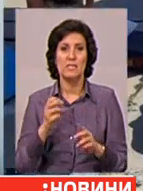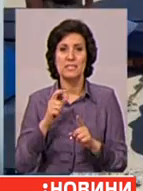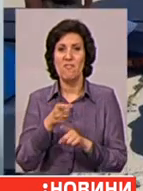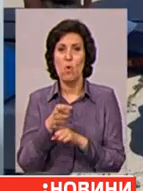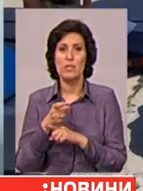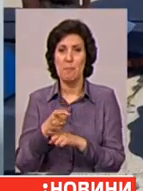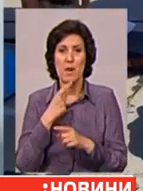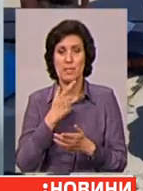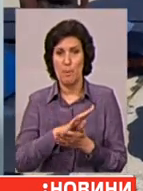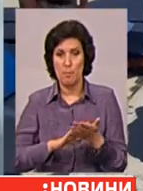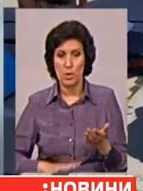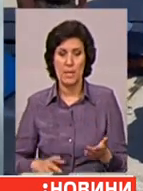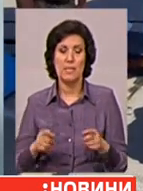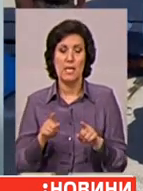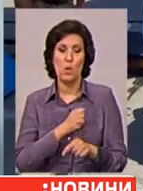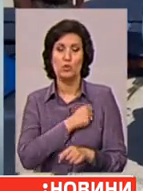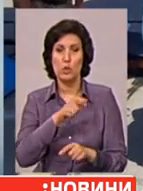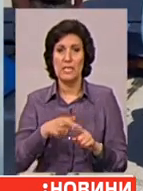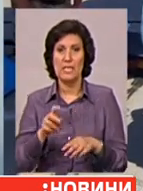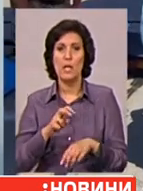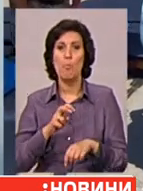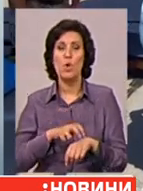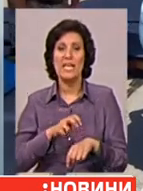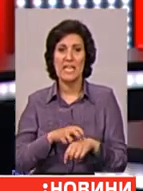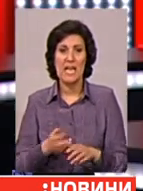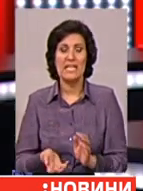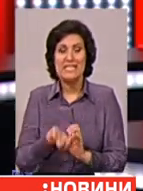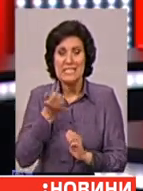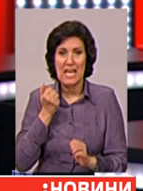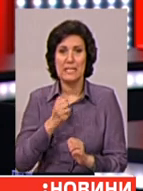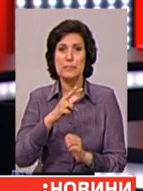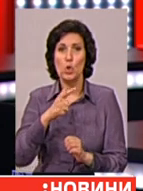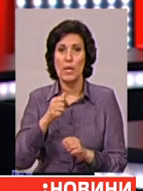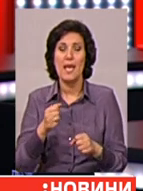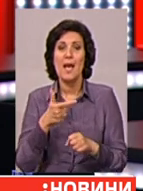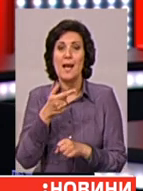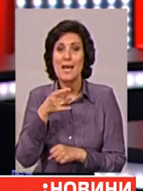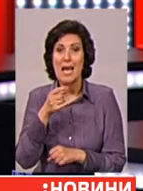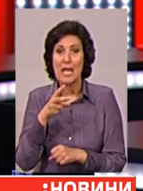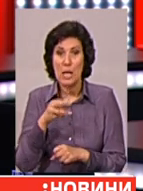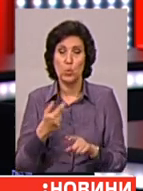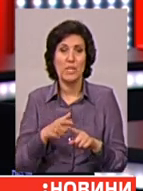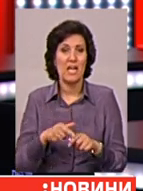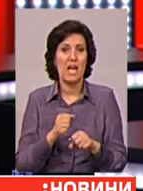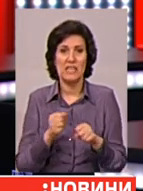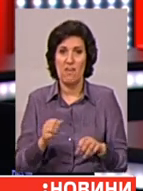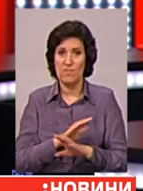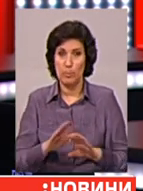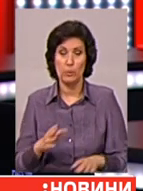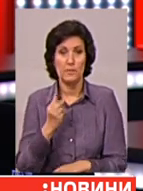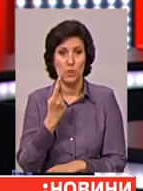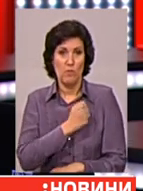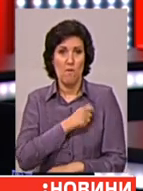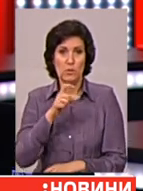пораненнями серед доставлених також і солдат якому лікарі Дніпра дістали із ноги гранату що не вибухнула ще одного